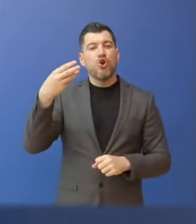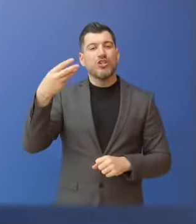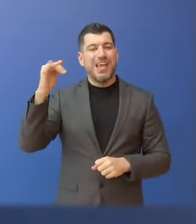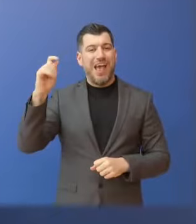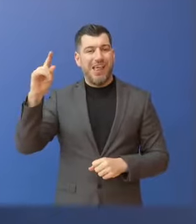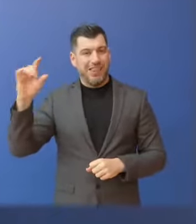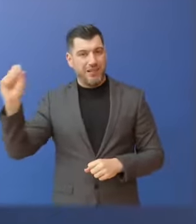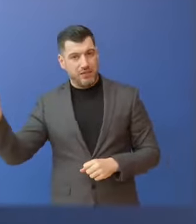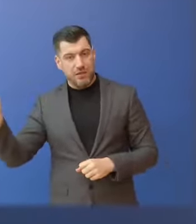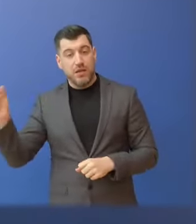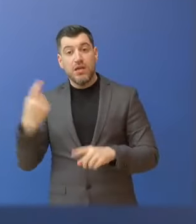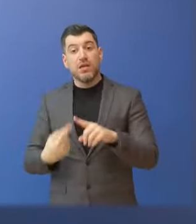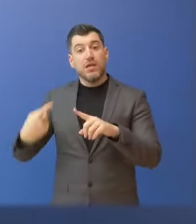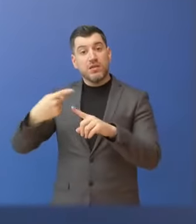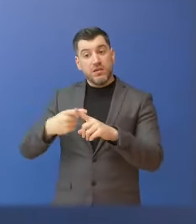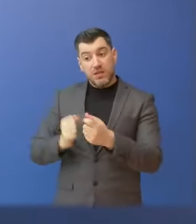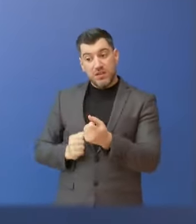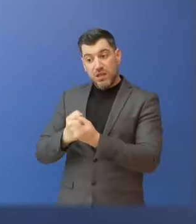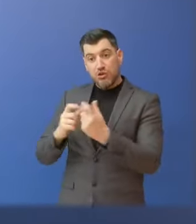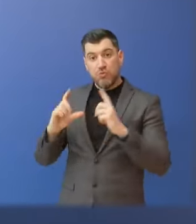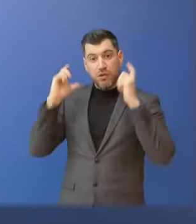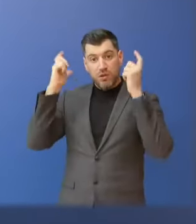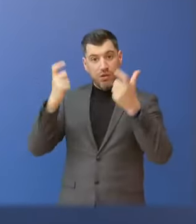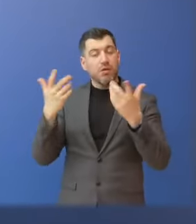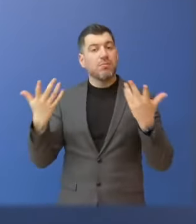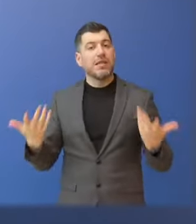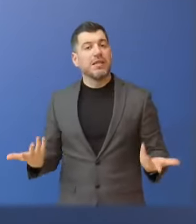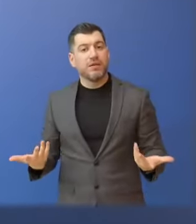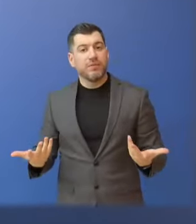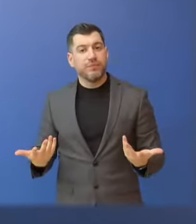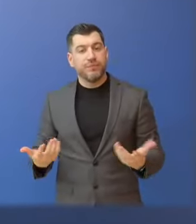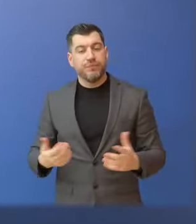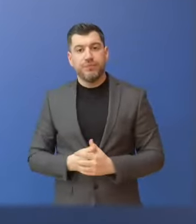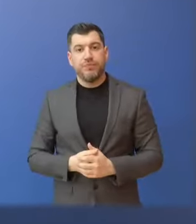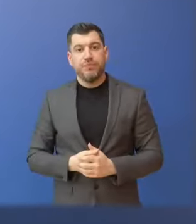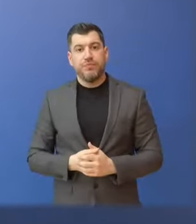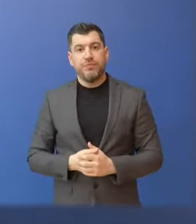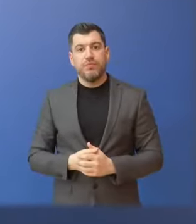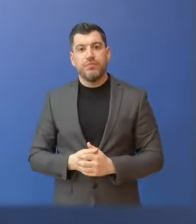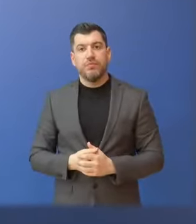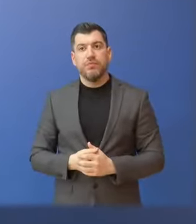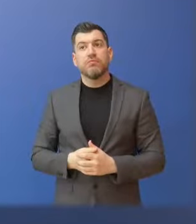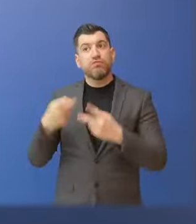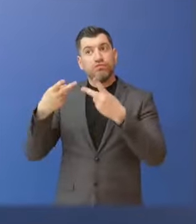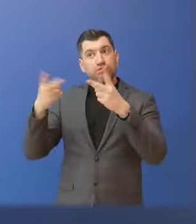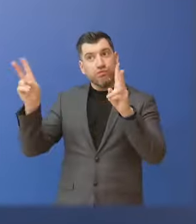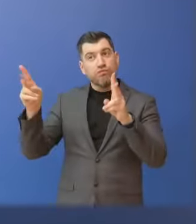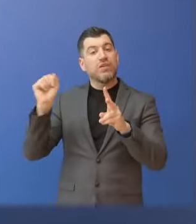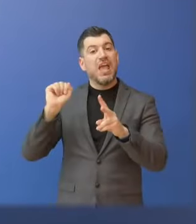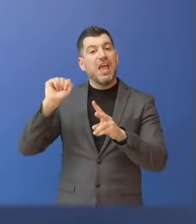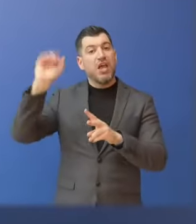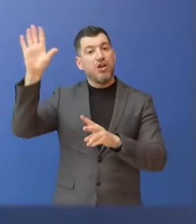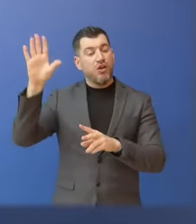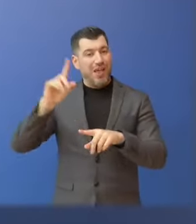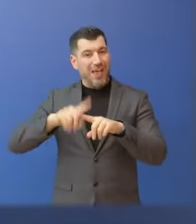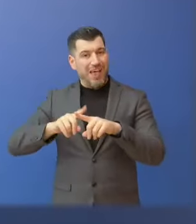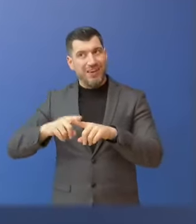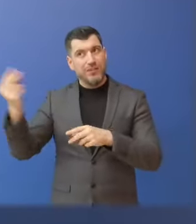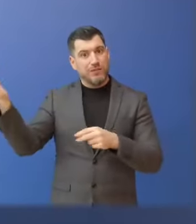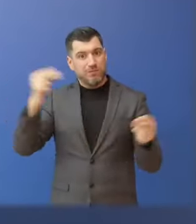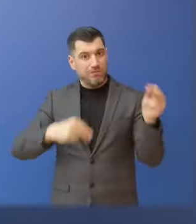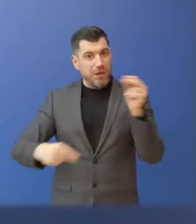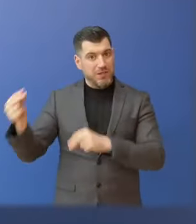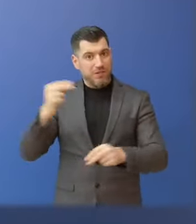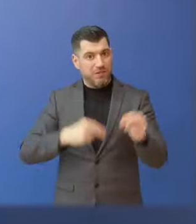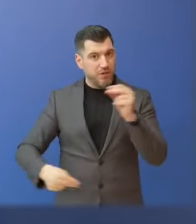ενισχύεται η δημοκρατία μας με την των περιορισμών για την ψήφο των ομογενών για την με την επιστολή κκαι ψήφο στις ευρωεκλογές